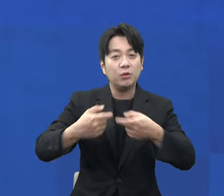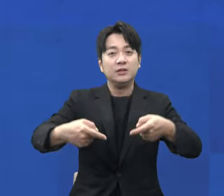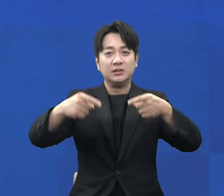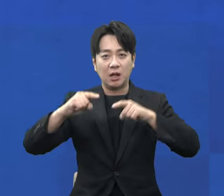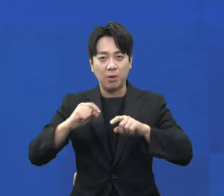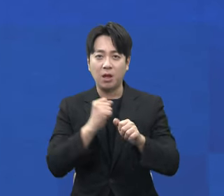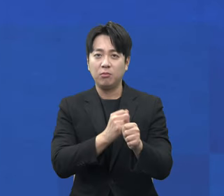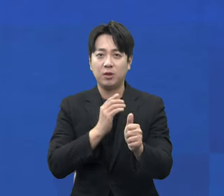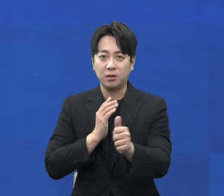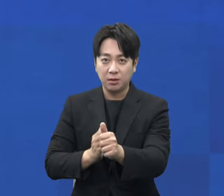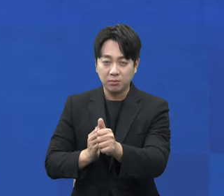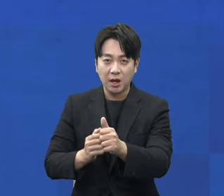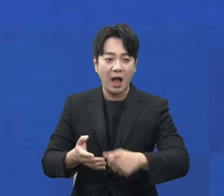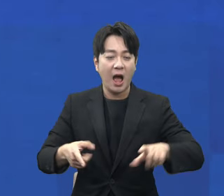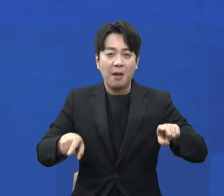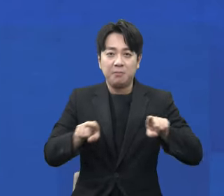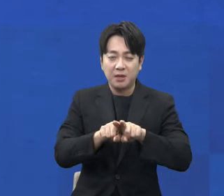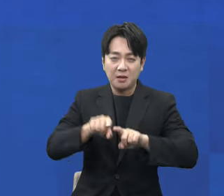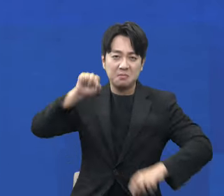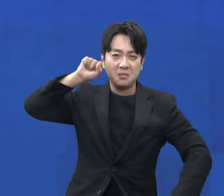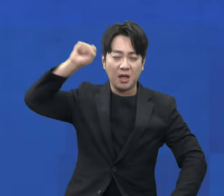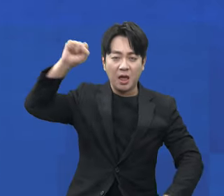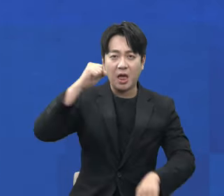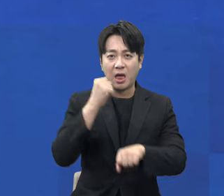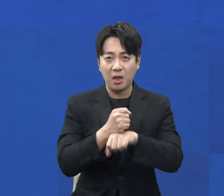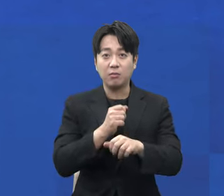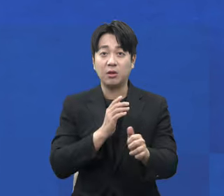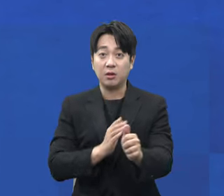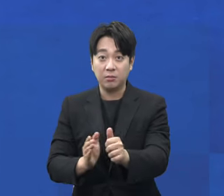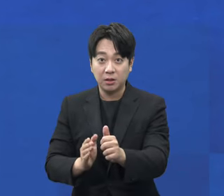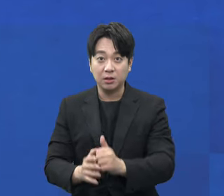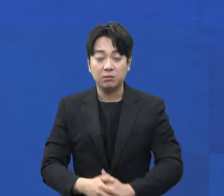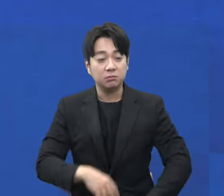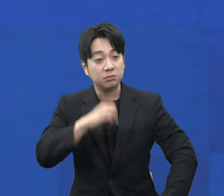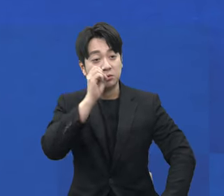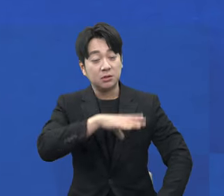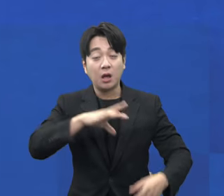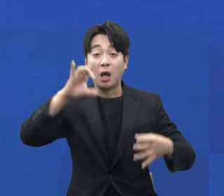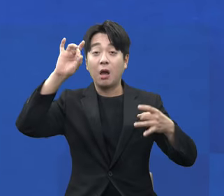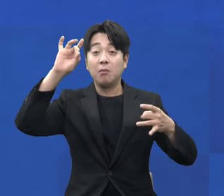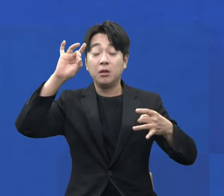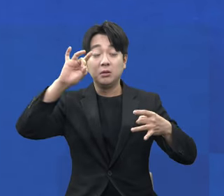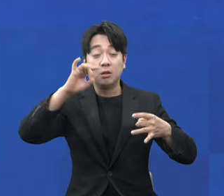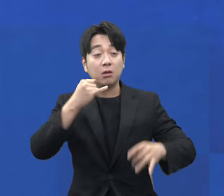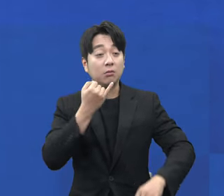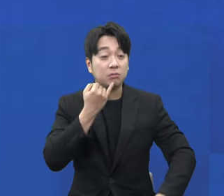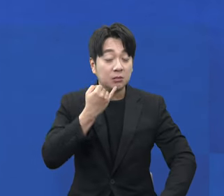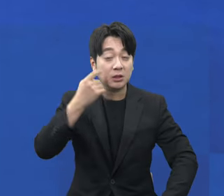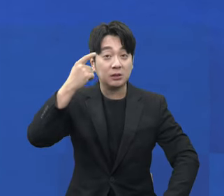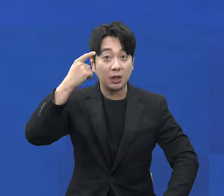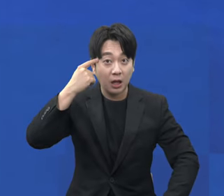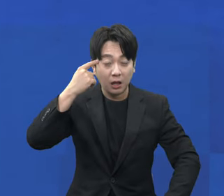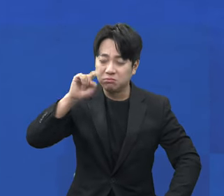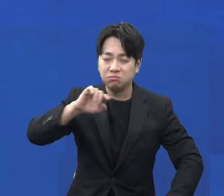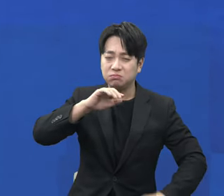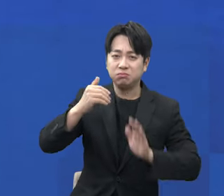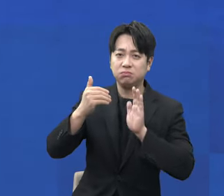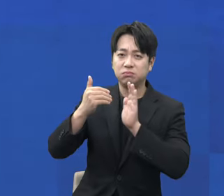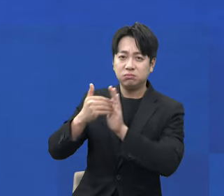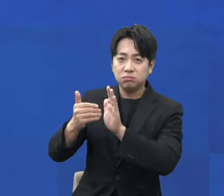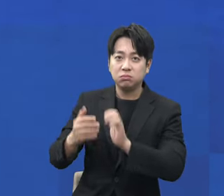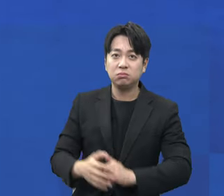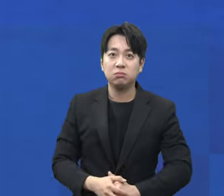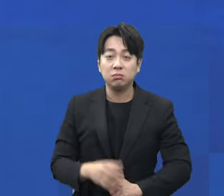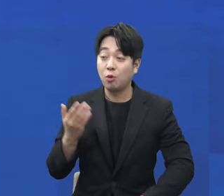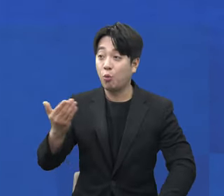쏟아져 나갑시다. 선배들이 그냥 가만히 있으라고 핀잔 주면 당돌하게 말합시다. 아니, 선배들은 과거